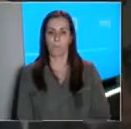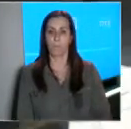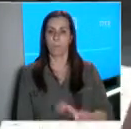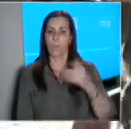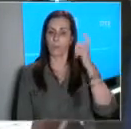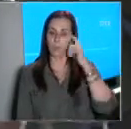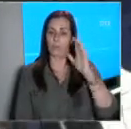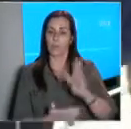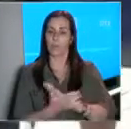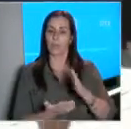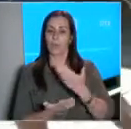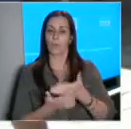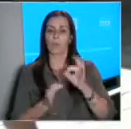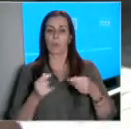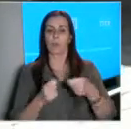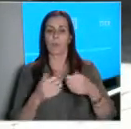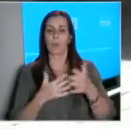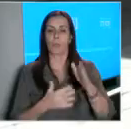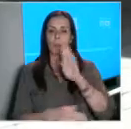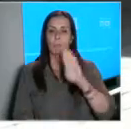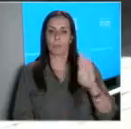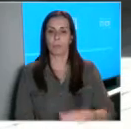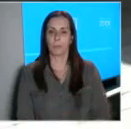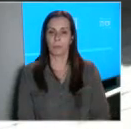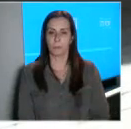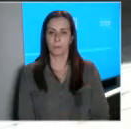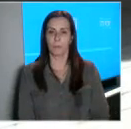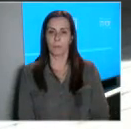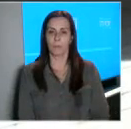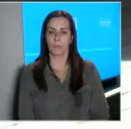מה אתה חושב יחליט מנדלבליט לגבי השימוע של נתניהו?